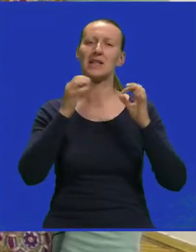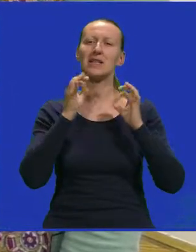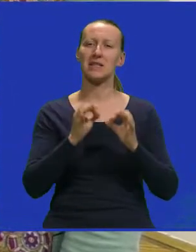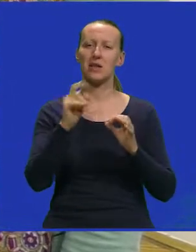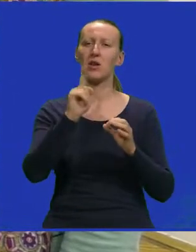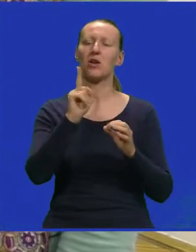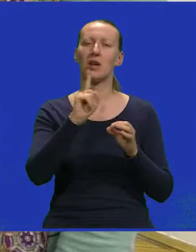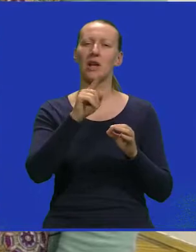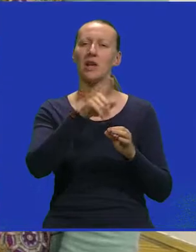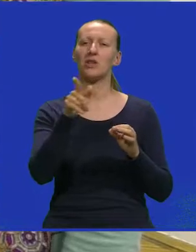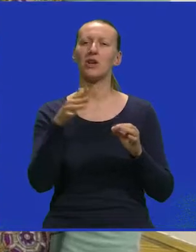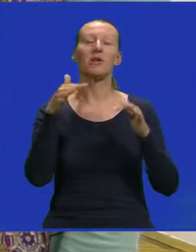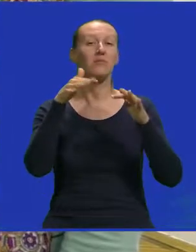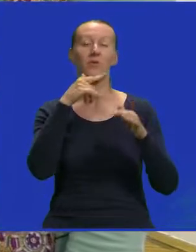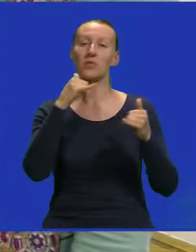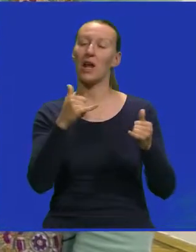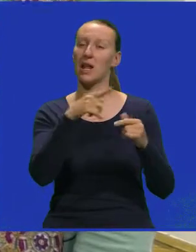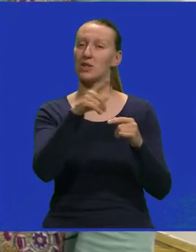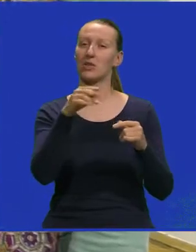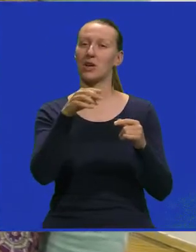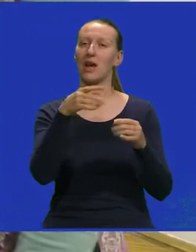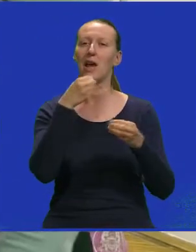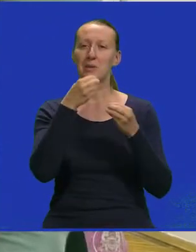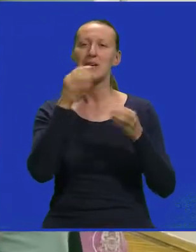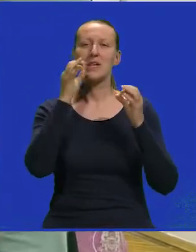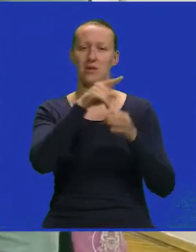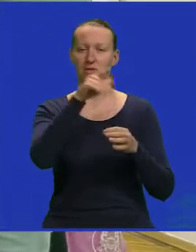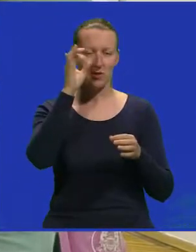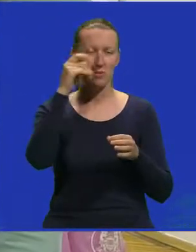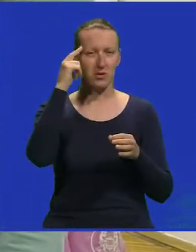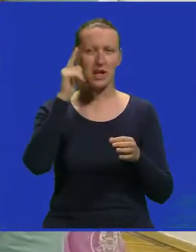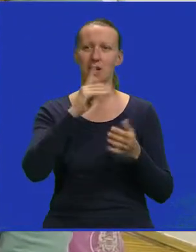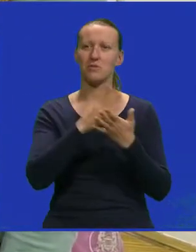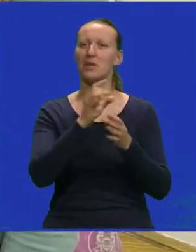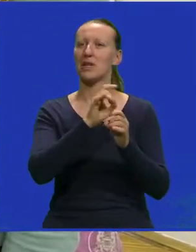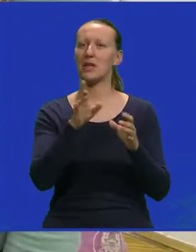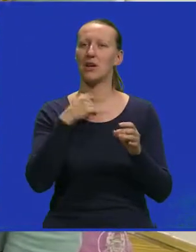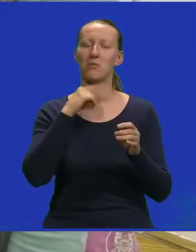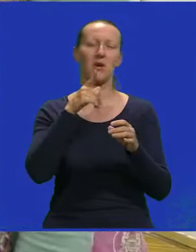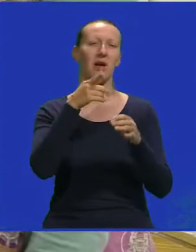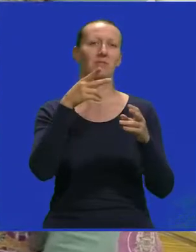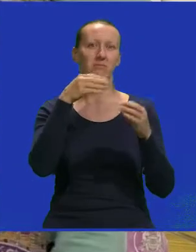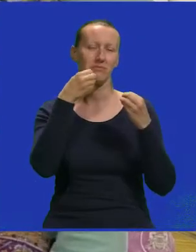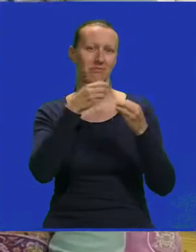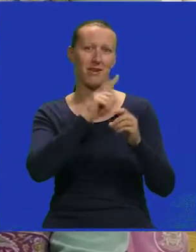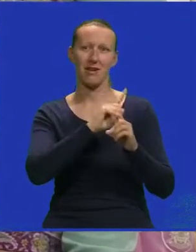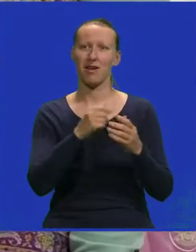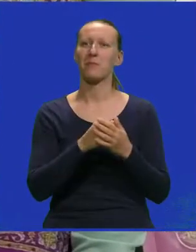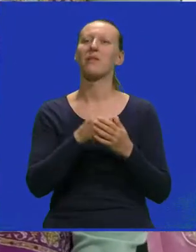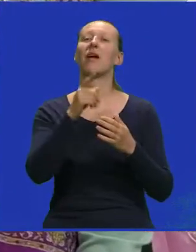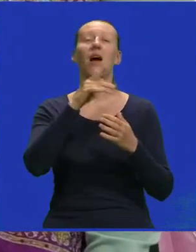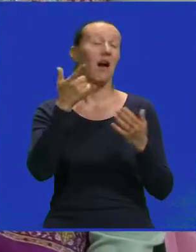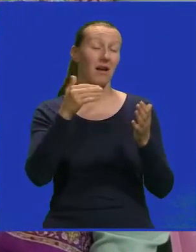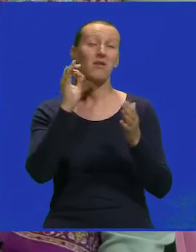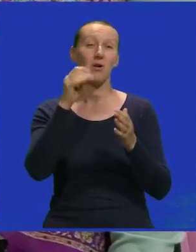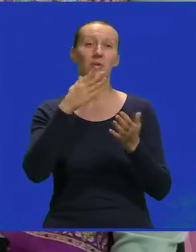sigurno neće intervenirati u današnjoj emisiji. Sigurna sam da neće biti nikakvih intervencija. Ali dobro, intervencija je